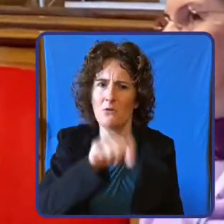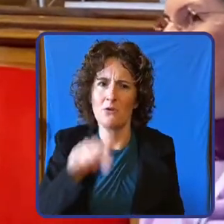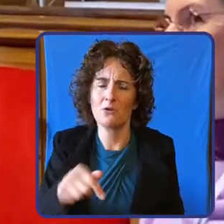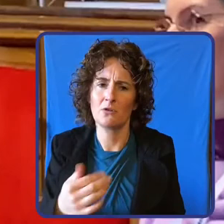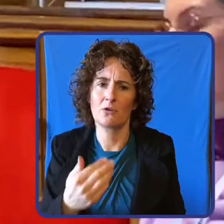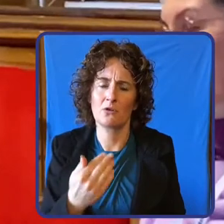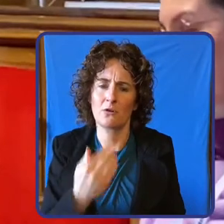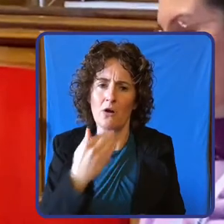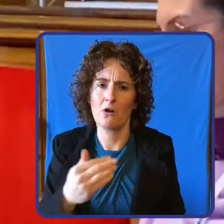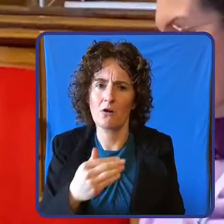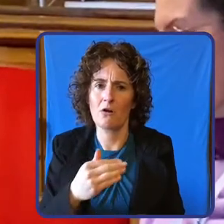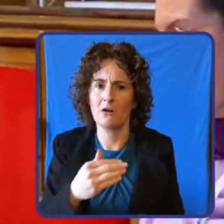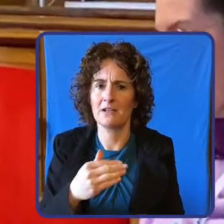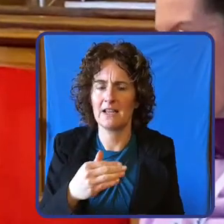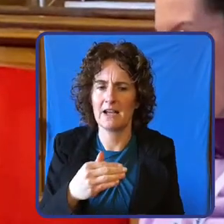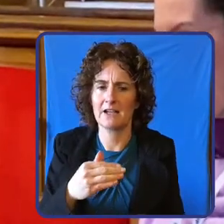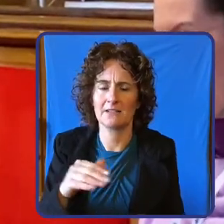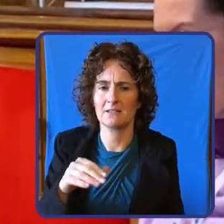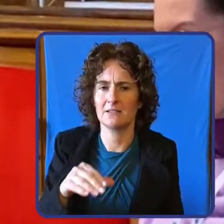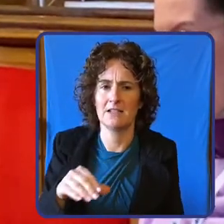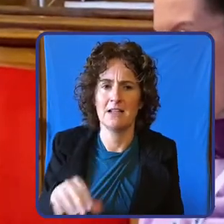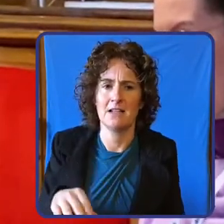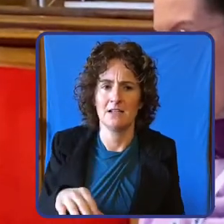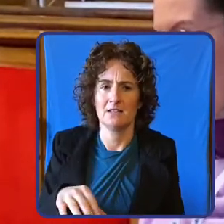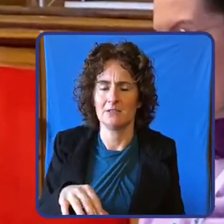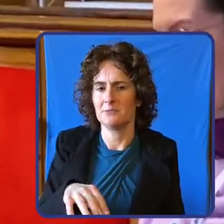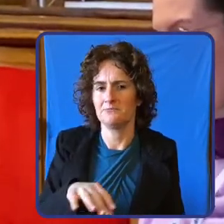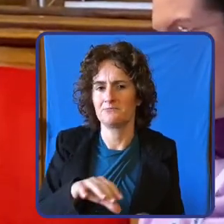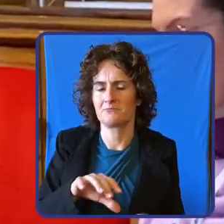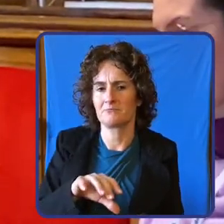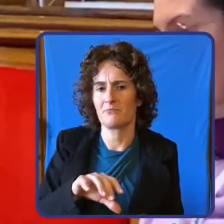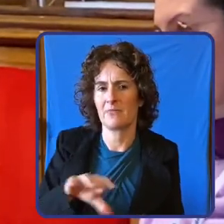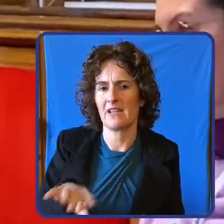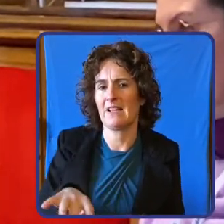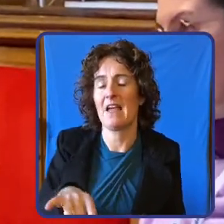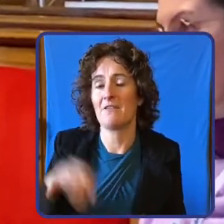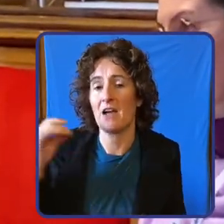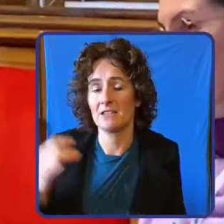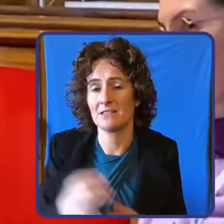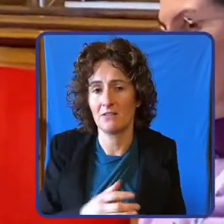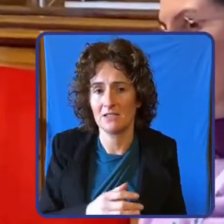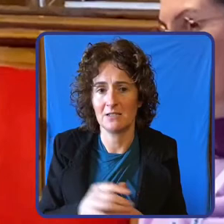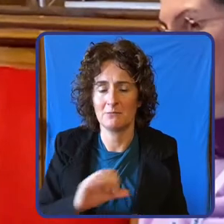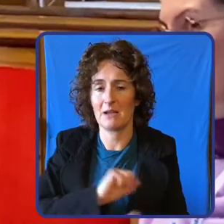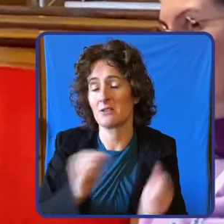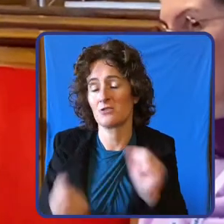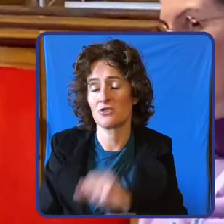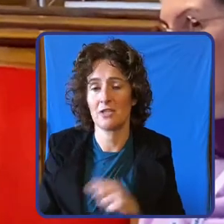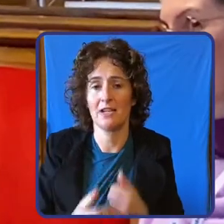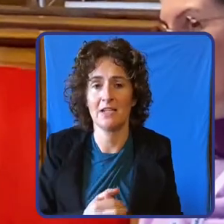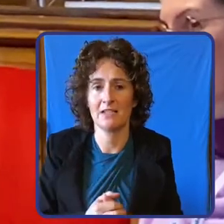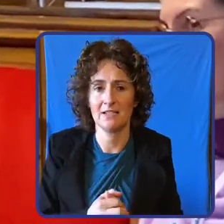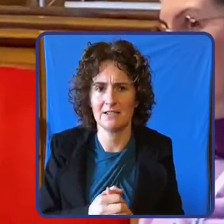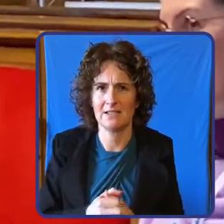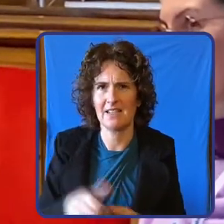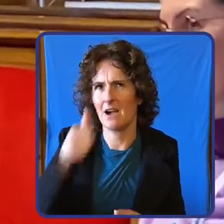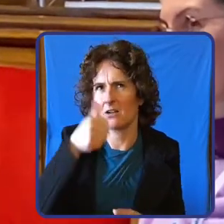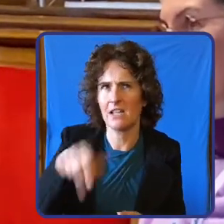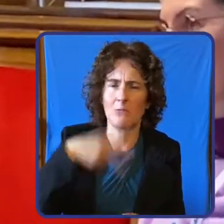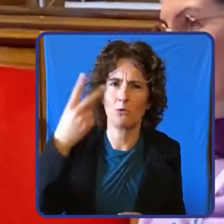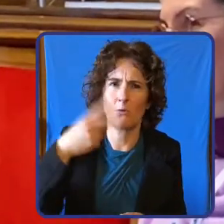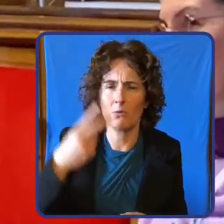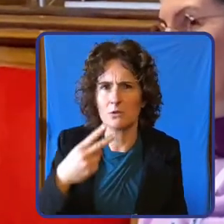akkor igazából polgármester úr, meg itt úgy látom egy-két kollégája is felismerte, hogy tulajdonképpen itt a néppel van a baj. Tehát ez az Isten adta nép, itt nem jó a